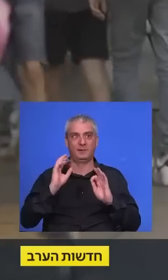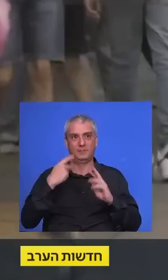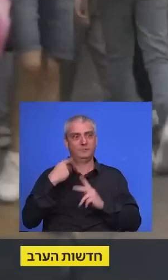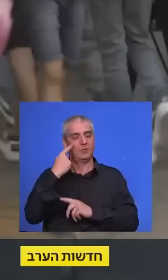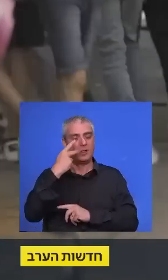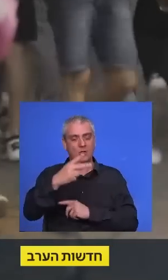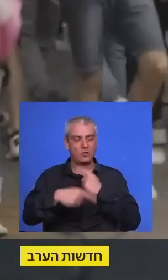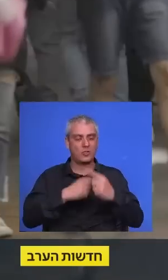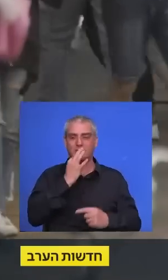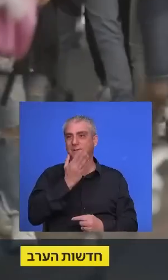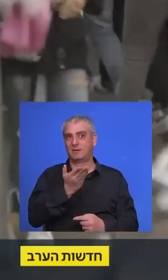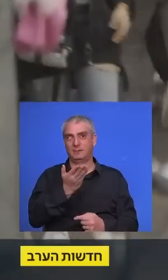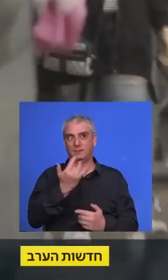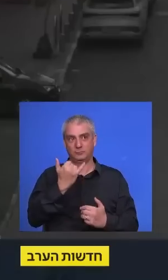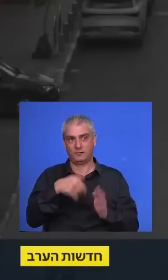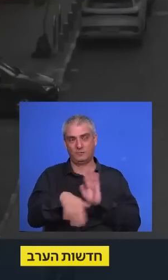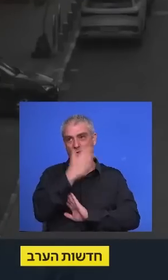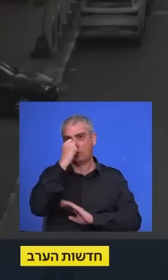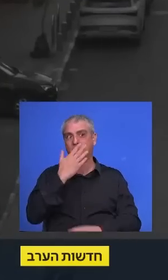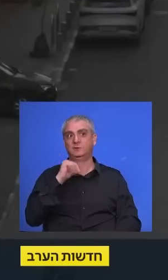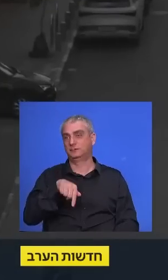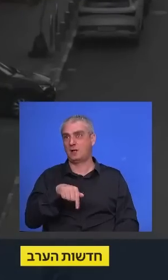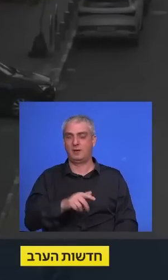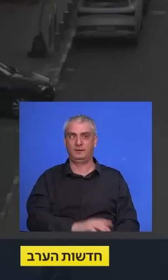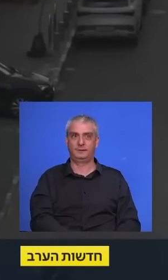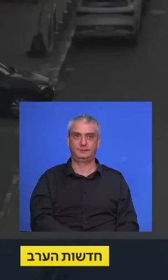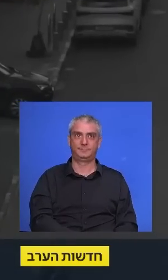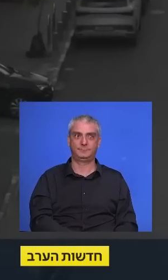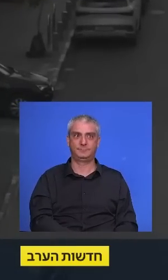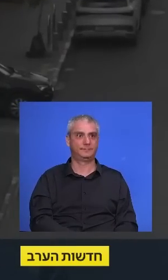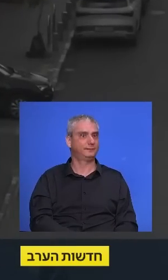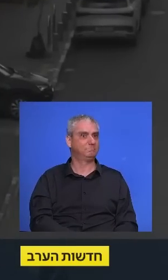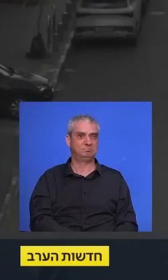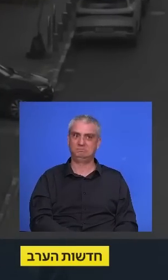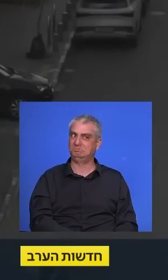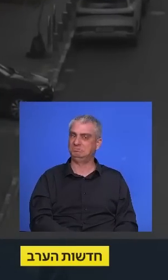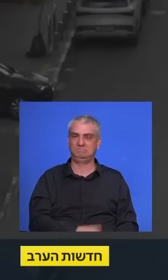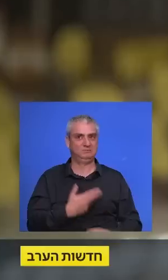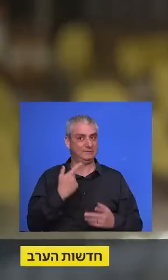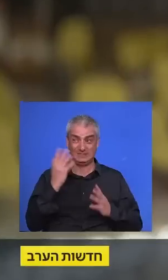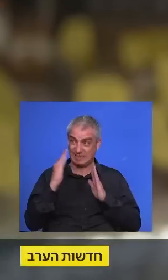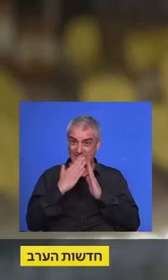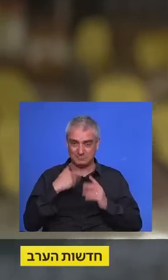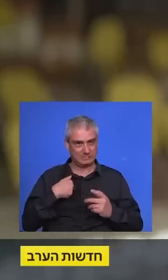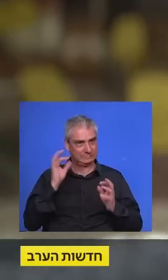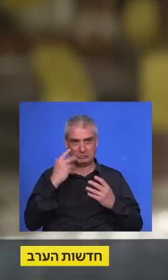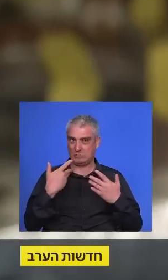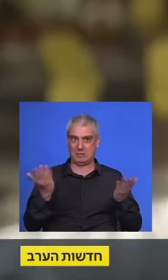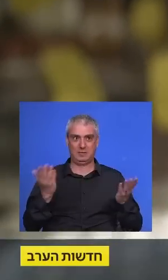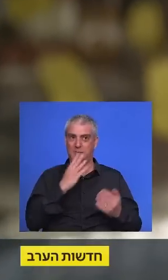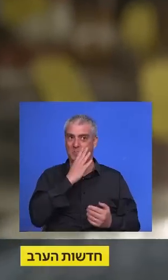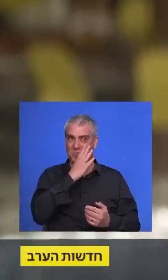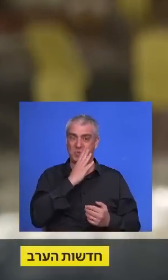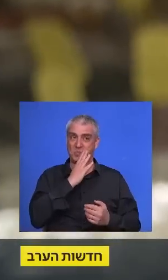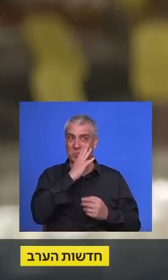הדור הצעיר שעוזב כרגע את הארץ. לא נראה לי שיש סיכוי שתהיה לי דירה בארץ, וזה מוזר, כאילו